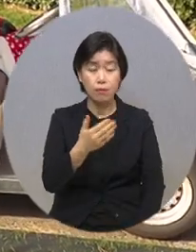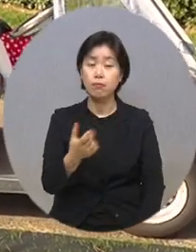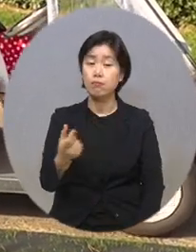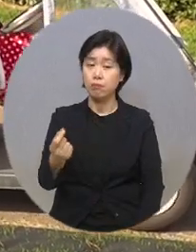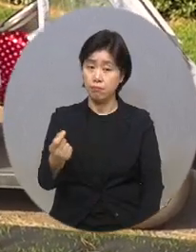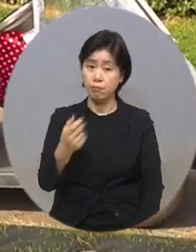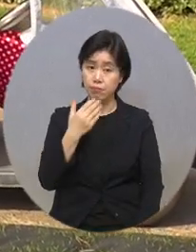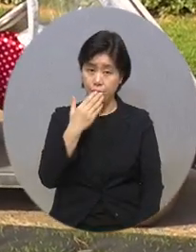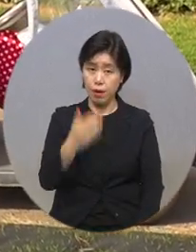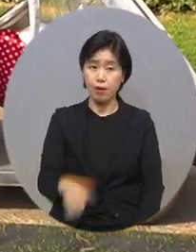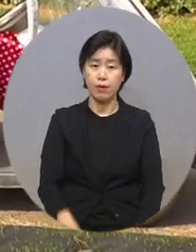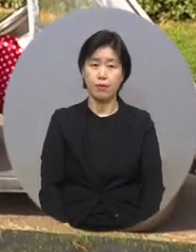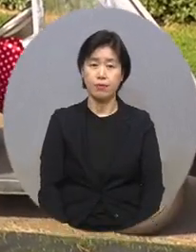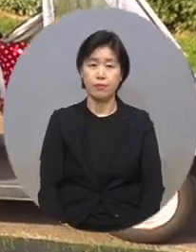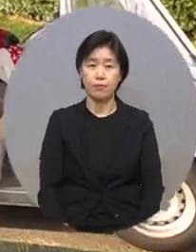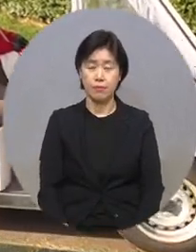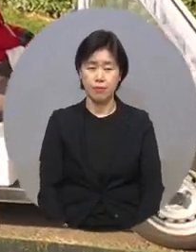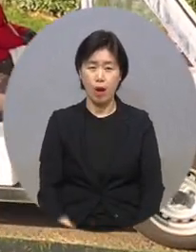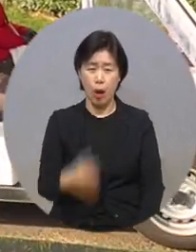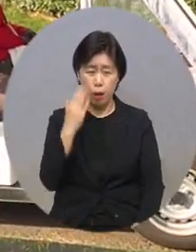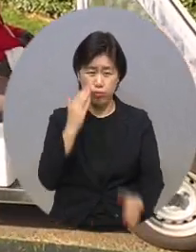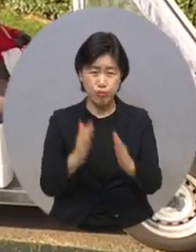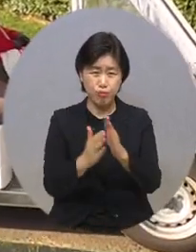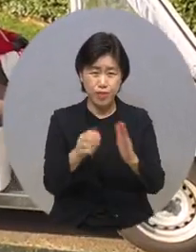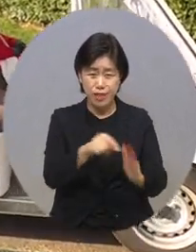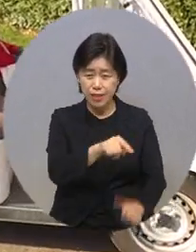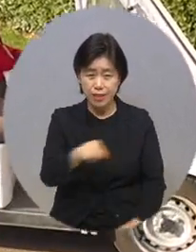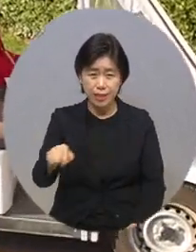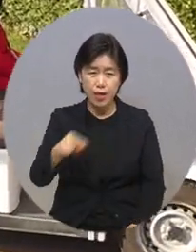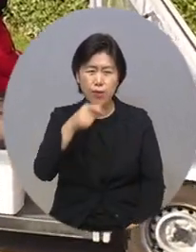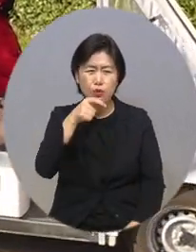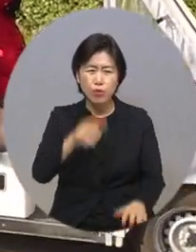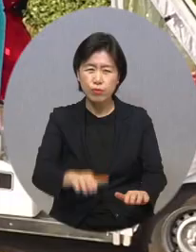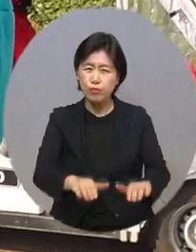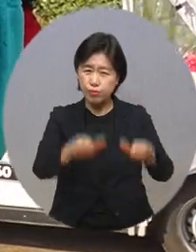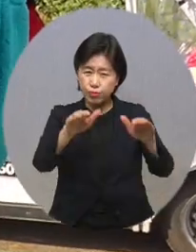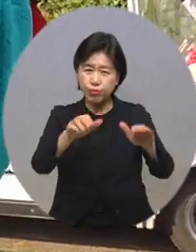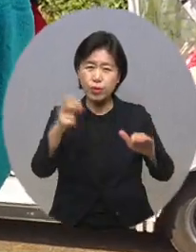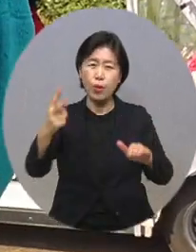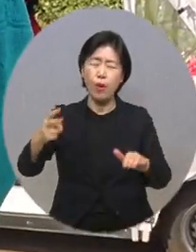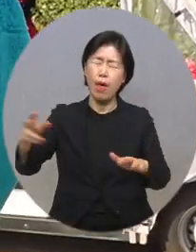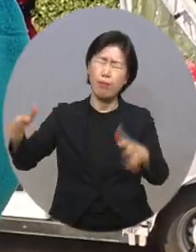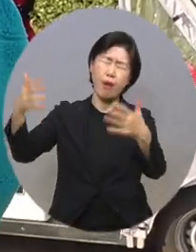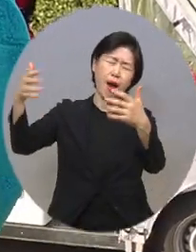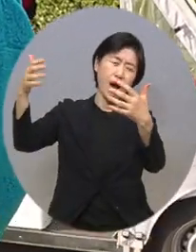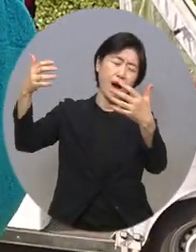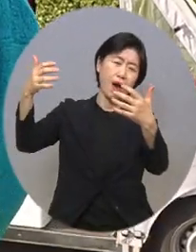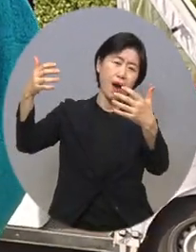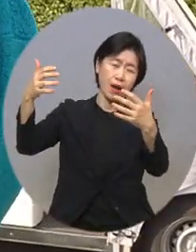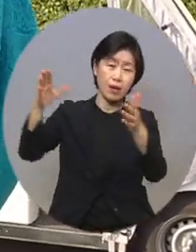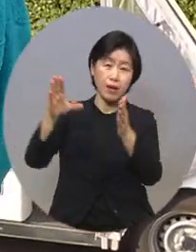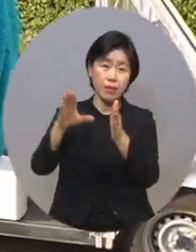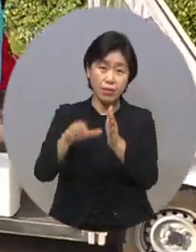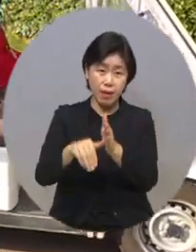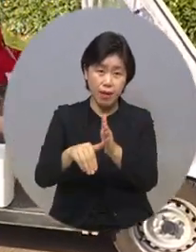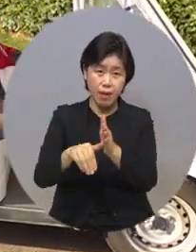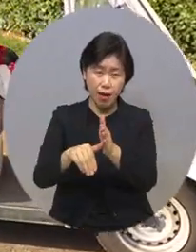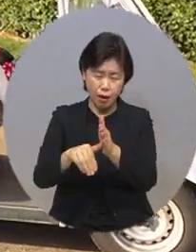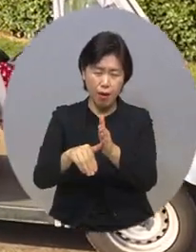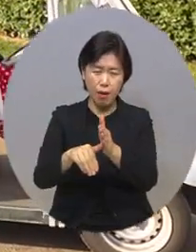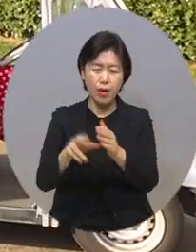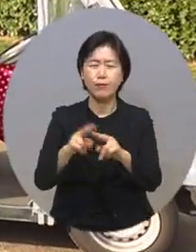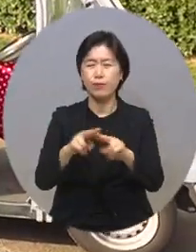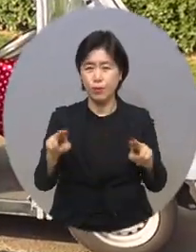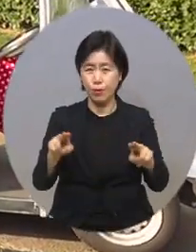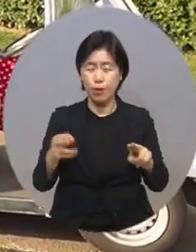테스트는 그리는 물이 고이거나 아니면 막 간판이 날아갈 정도의 바람 아니면 네, 무조건